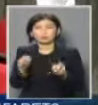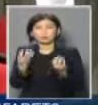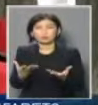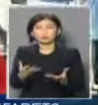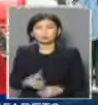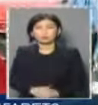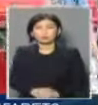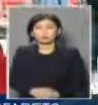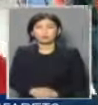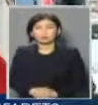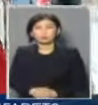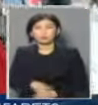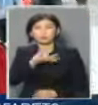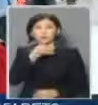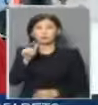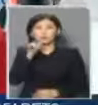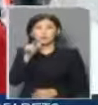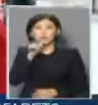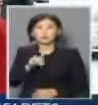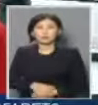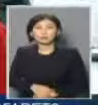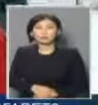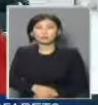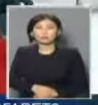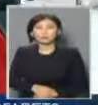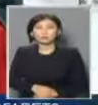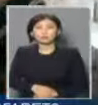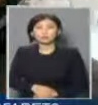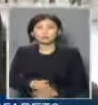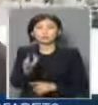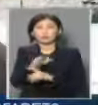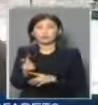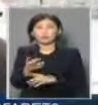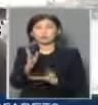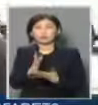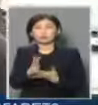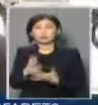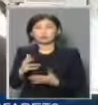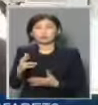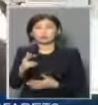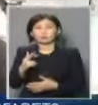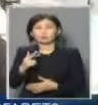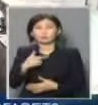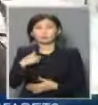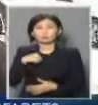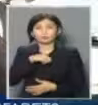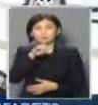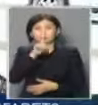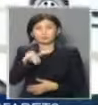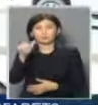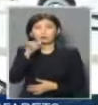другой фирмы. Ну, в любом случае, это сигареты. Так что они в любом случае вредные. Ну, мы возьмем тарпаем пимек, мы бульмим,